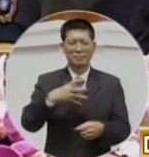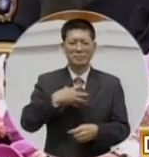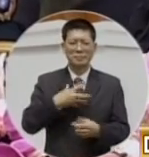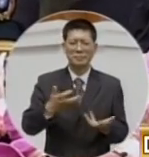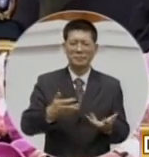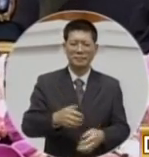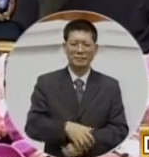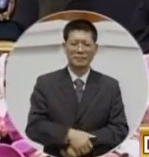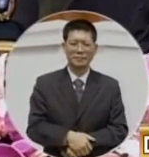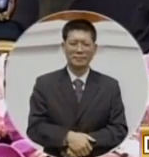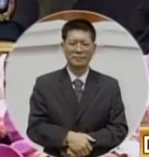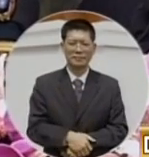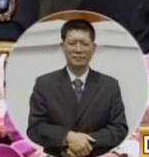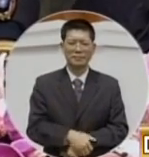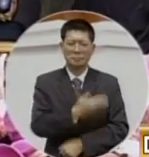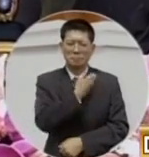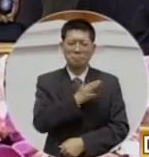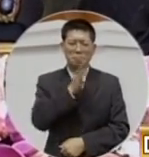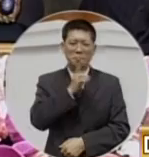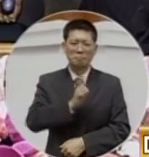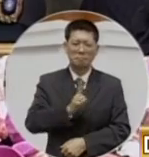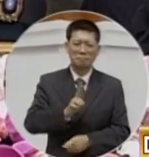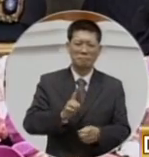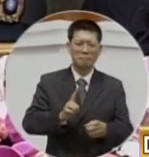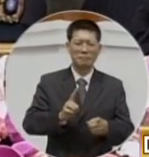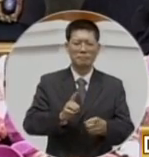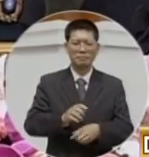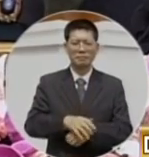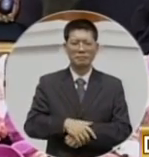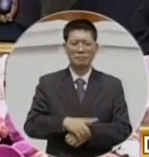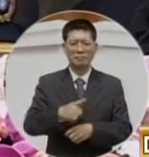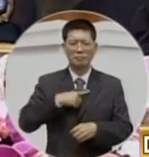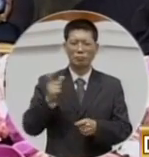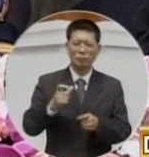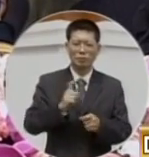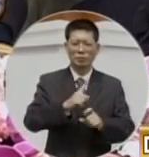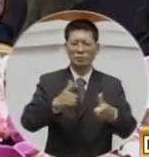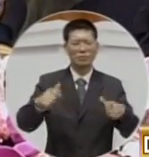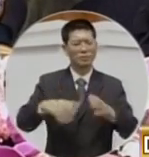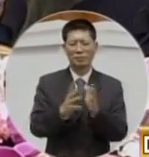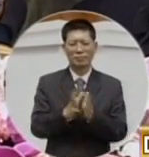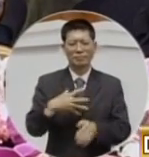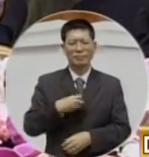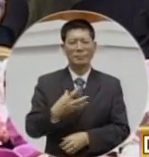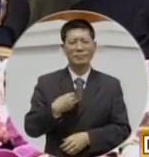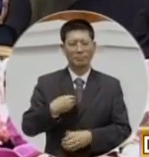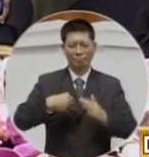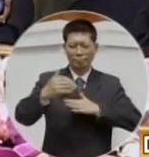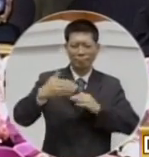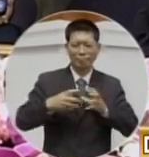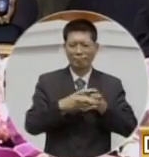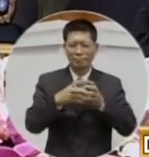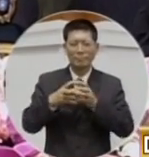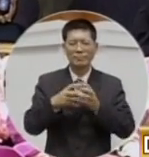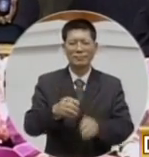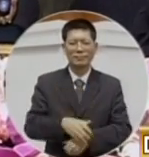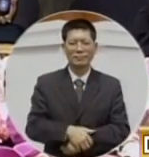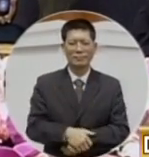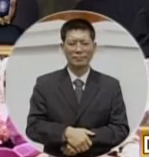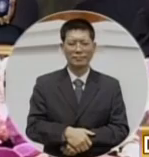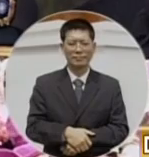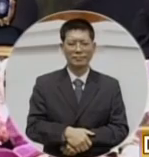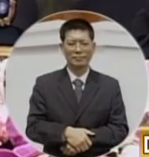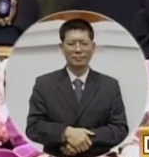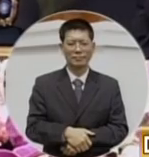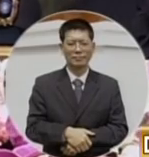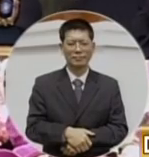台湾人，无论族群，无论党派，大家共挑战，继续推